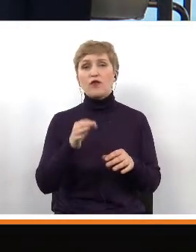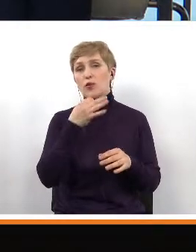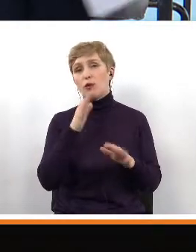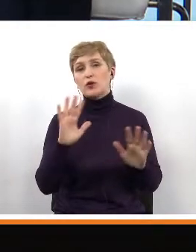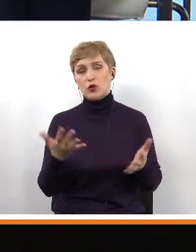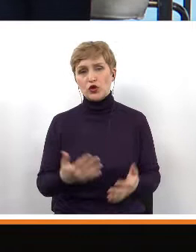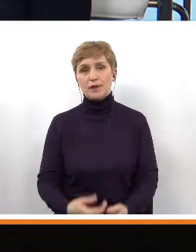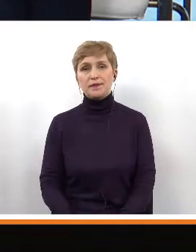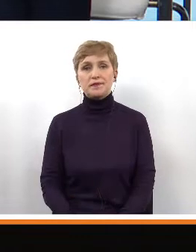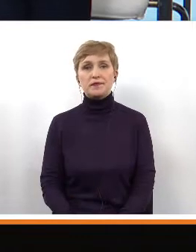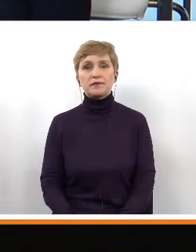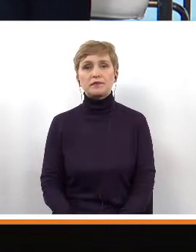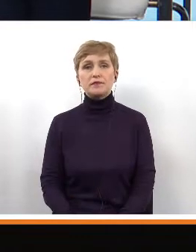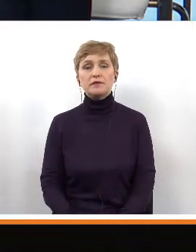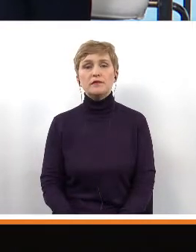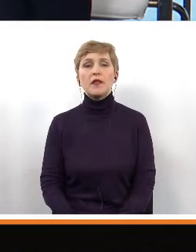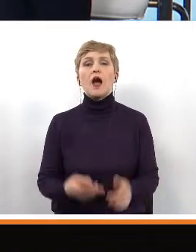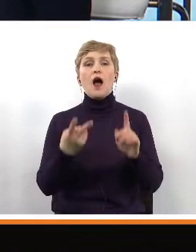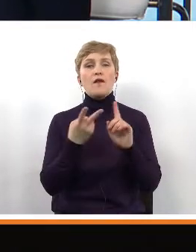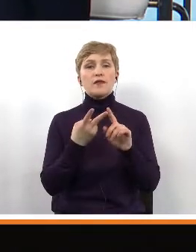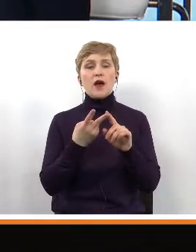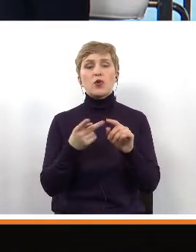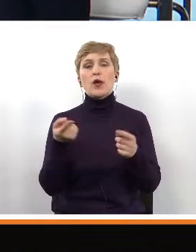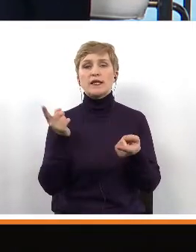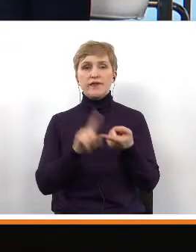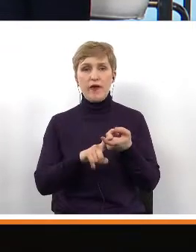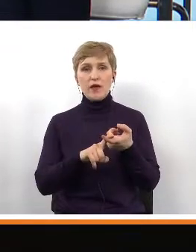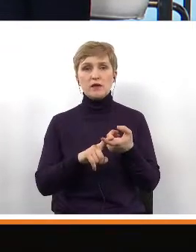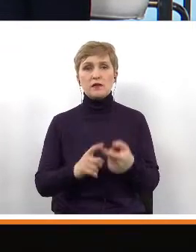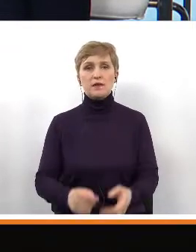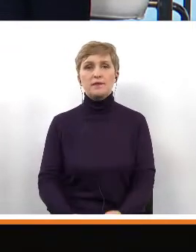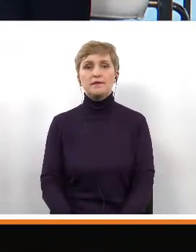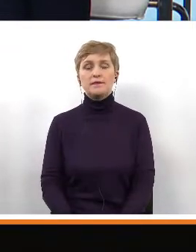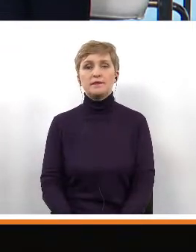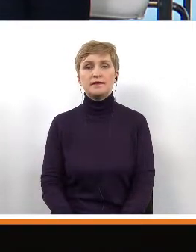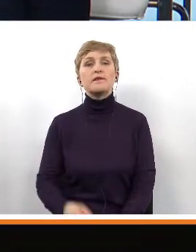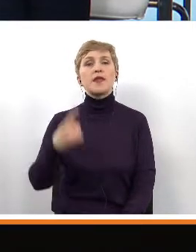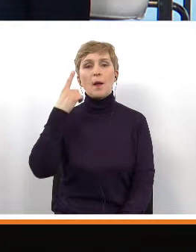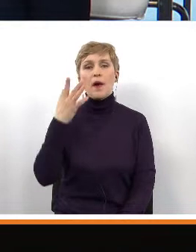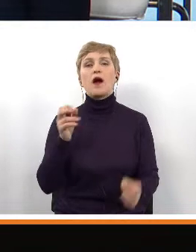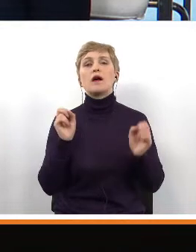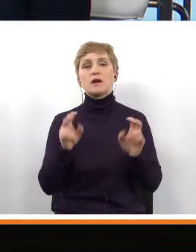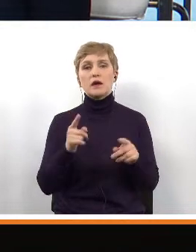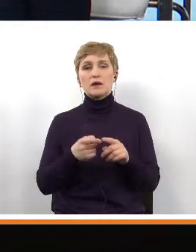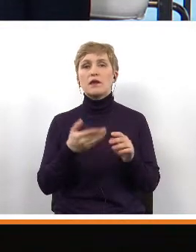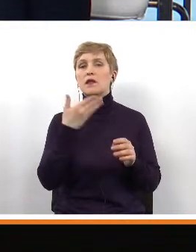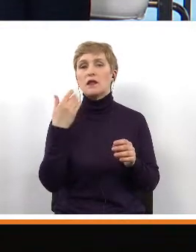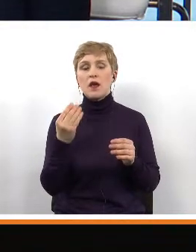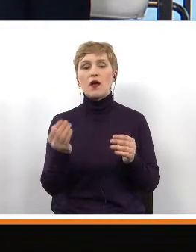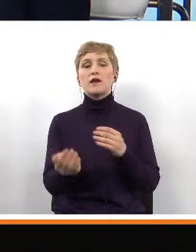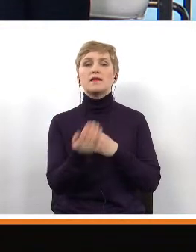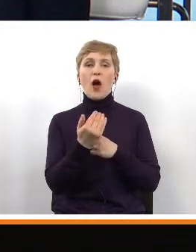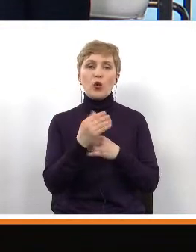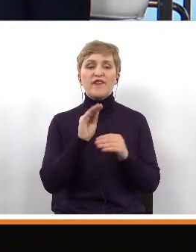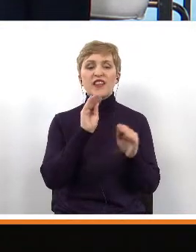вот таким образом. А второй момент, это касается, понятно, что риск – это отсутствие доходов от